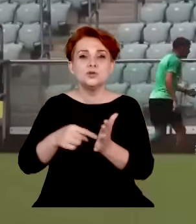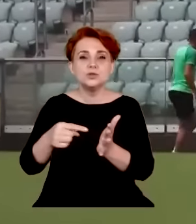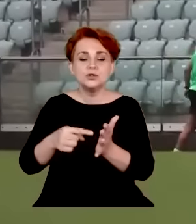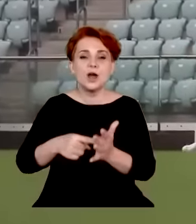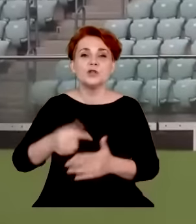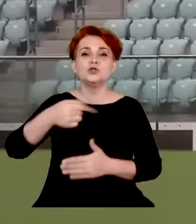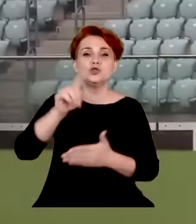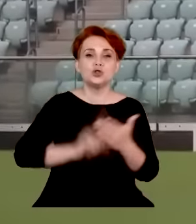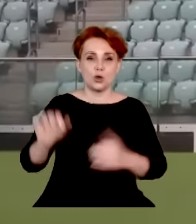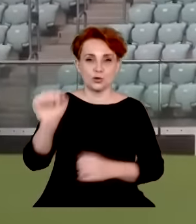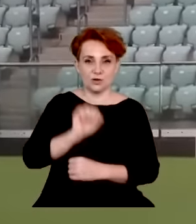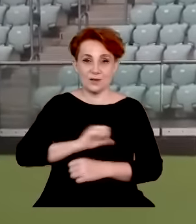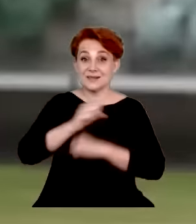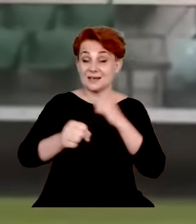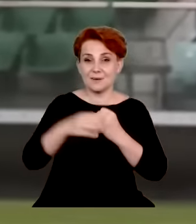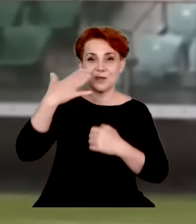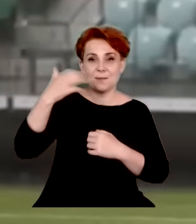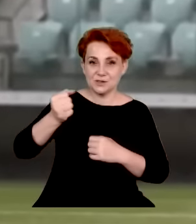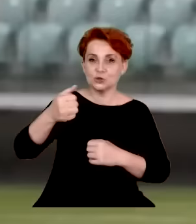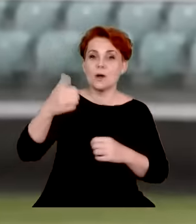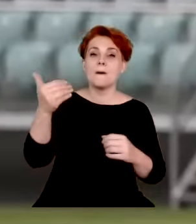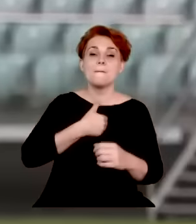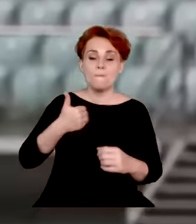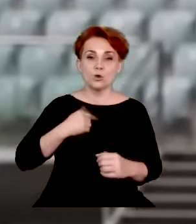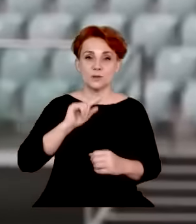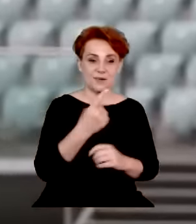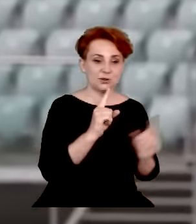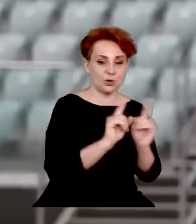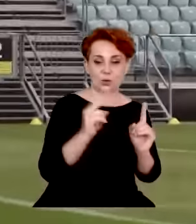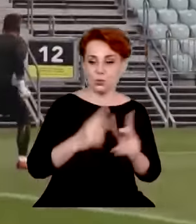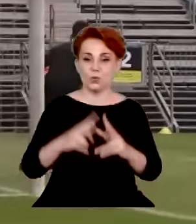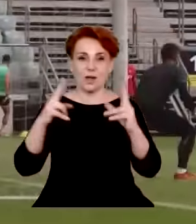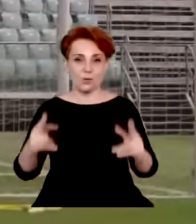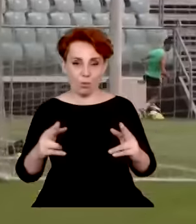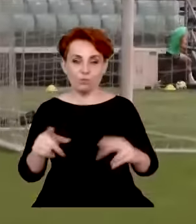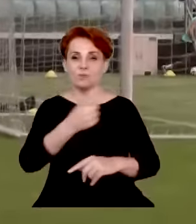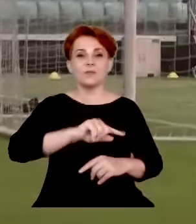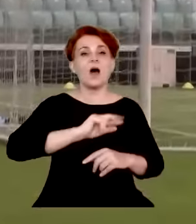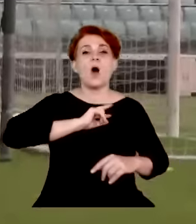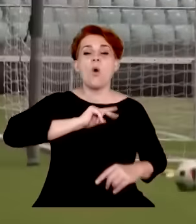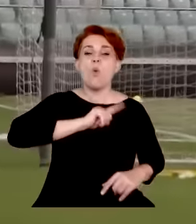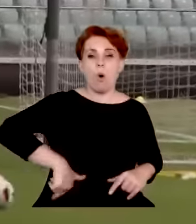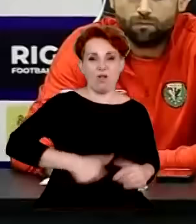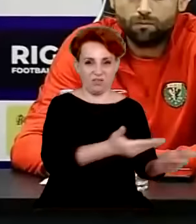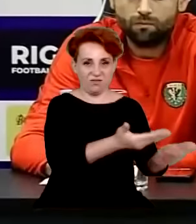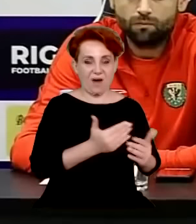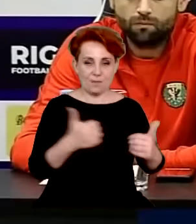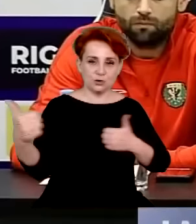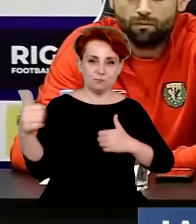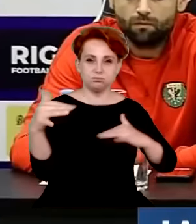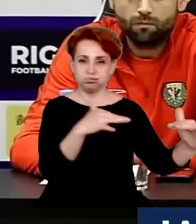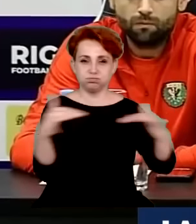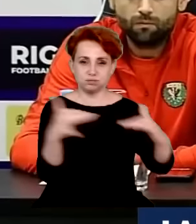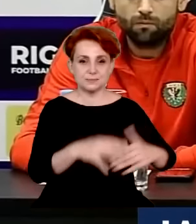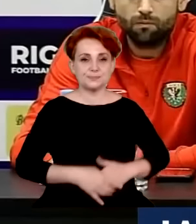Wrocław. Wicemistrzowie kraju w pierwszym spotkaniu drugiej rundy podejmą u siebie nieobliczalny łotewski zespół Riga FC. Celem Śląska na dwumecz z